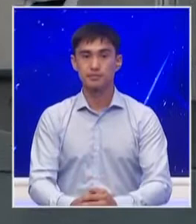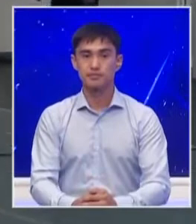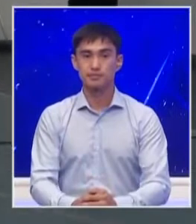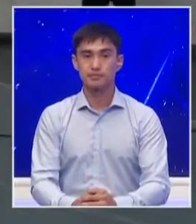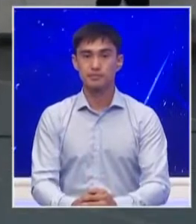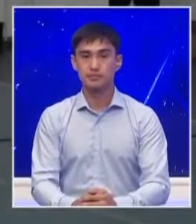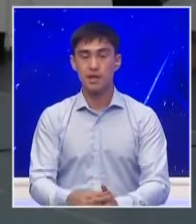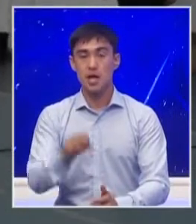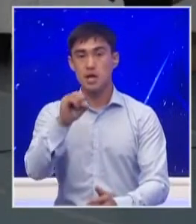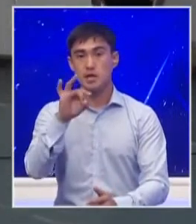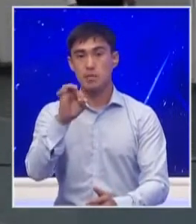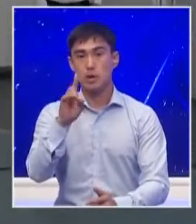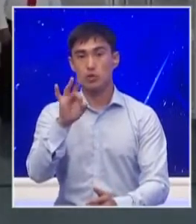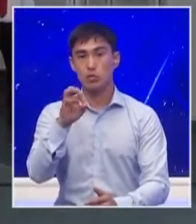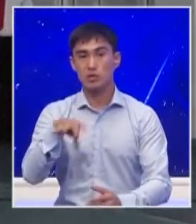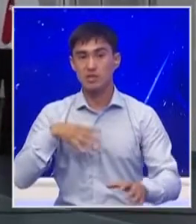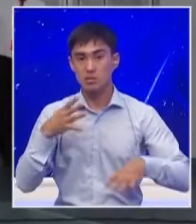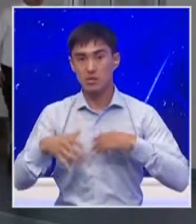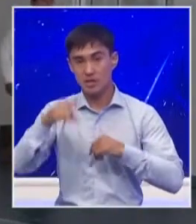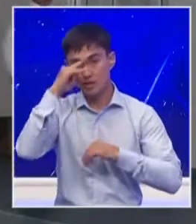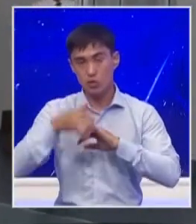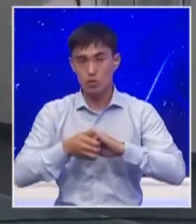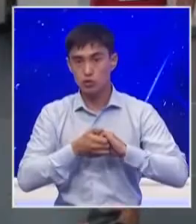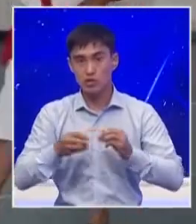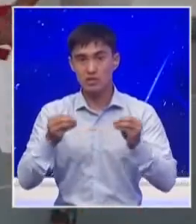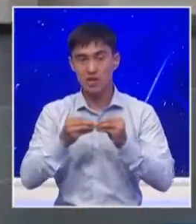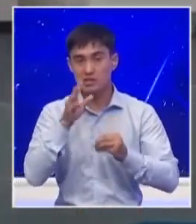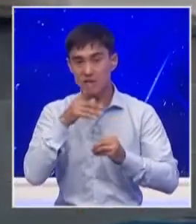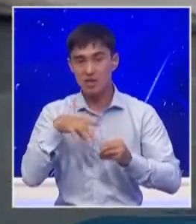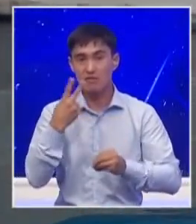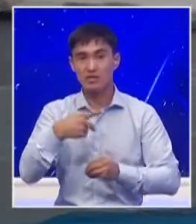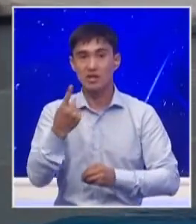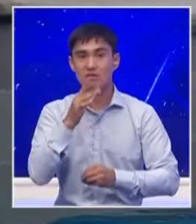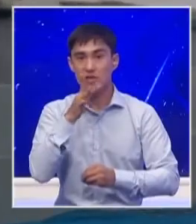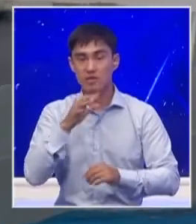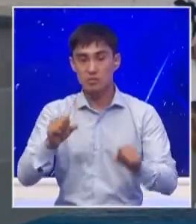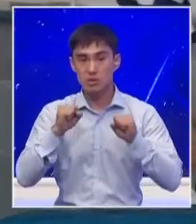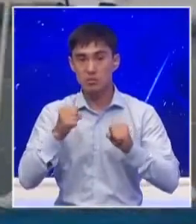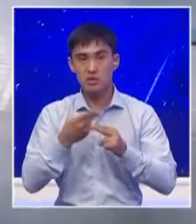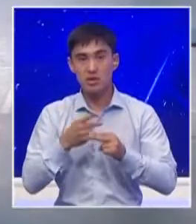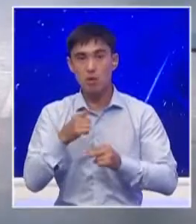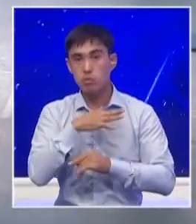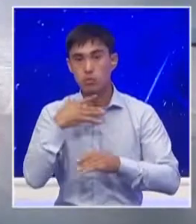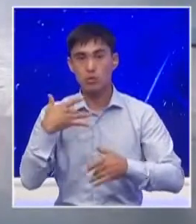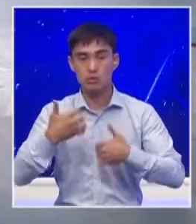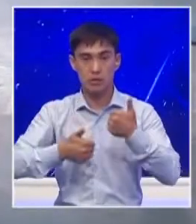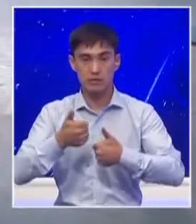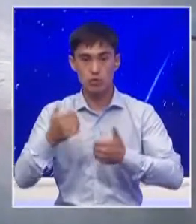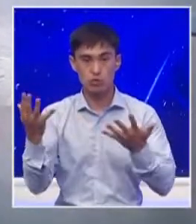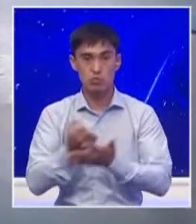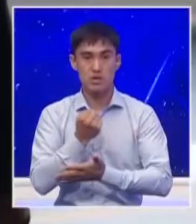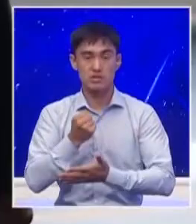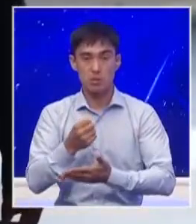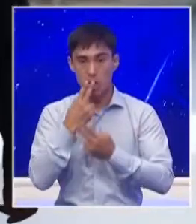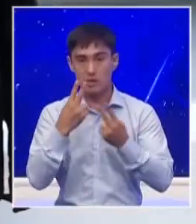пермяк нурболат занимается казаку рис и более десяти лет 21-летнего спортсмена это не первые соревнования он уже успел зарекомендовать